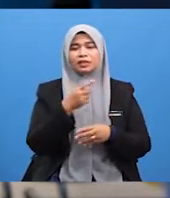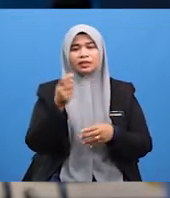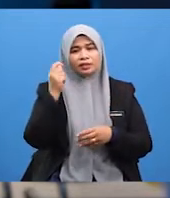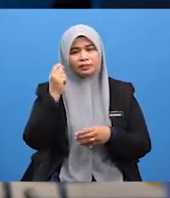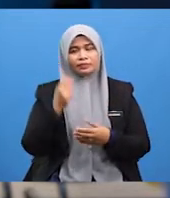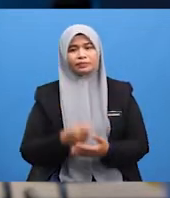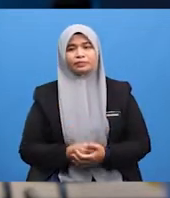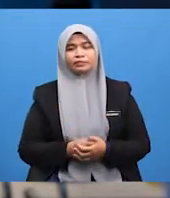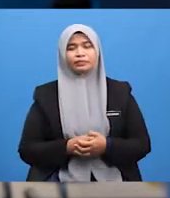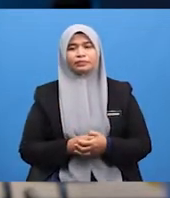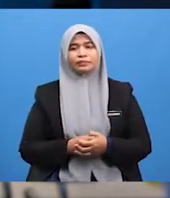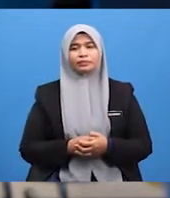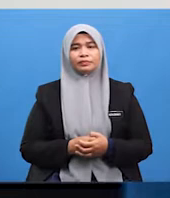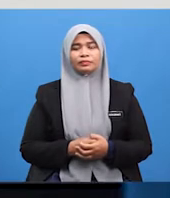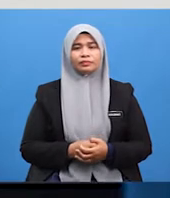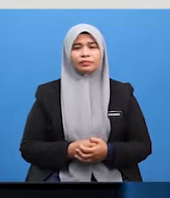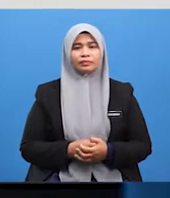tadi.